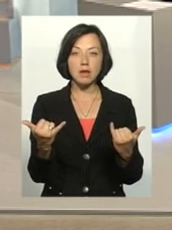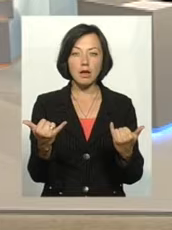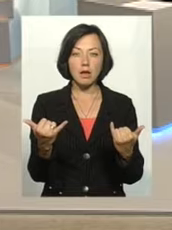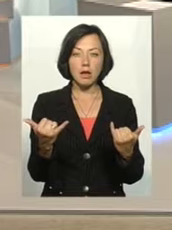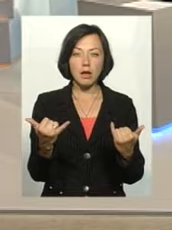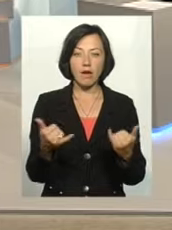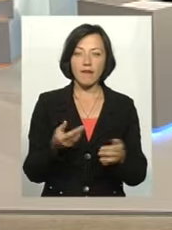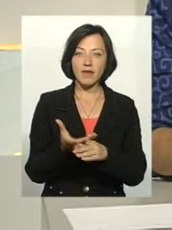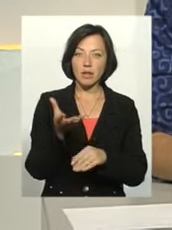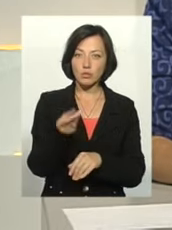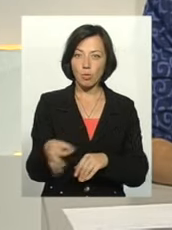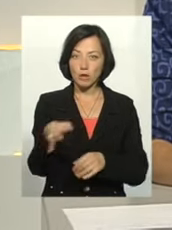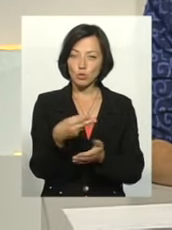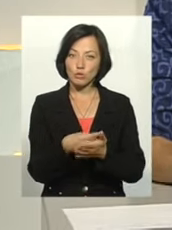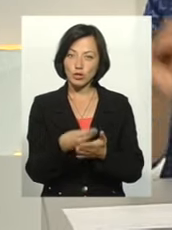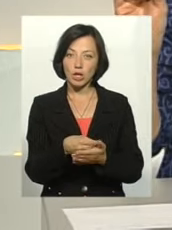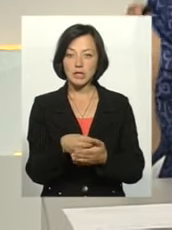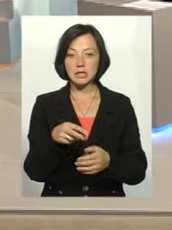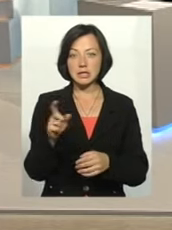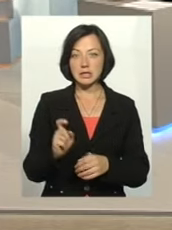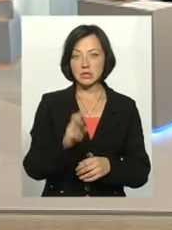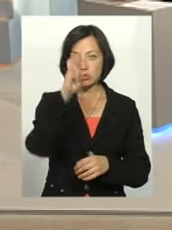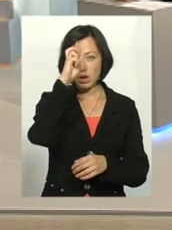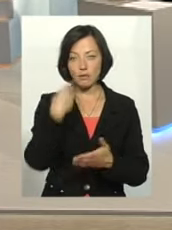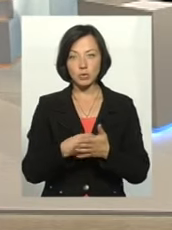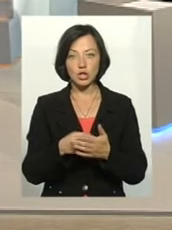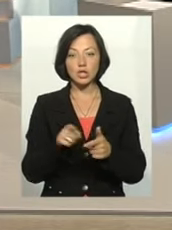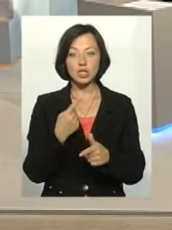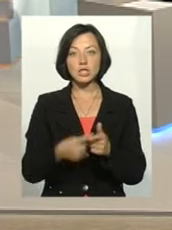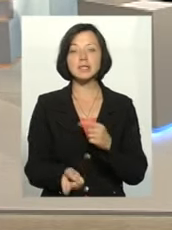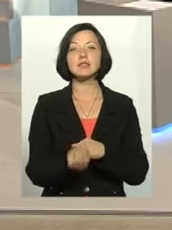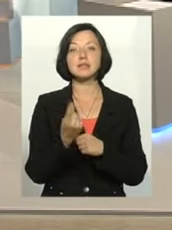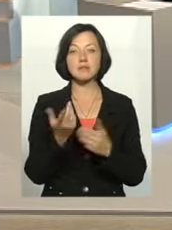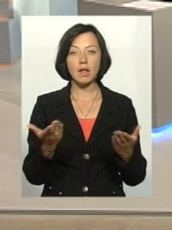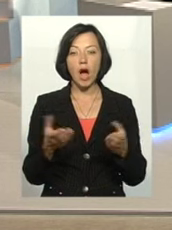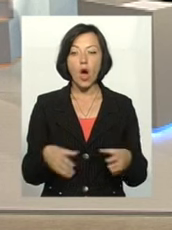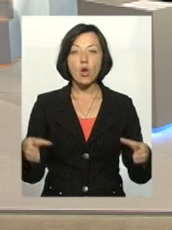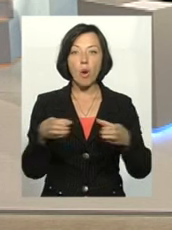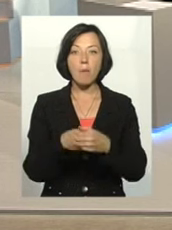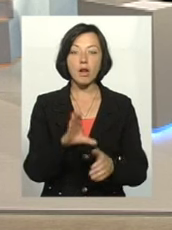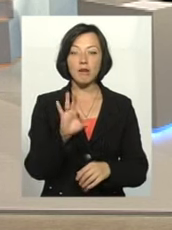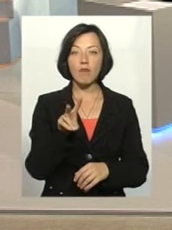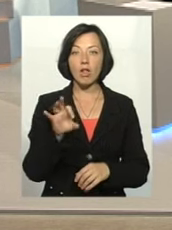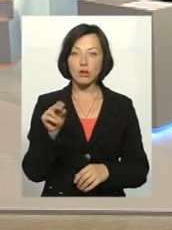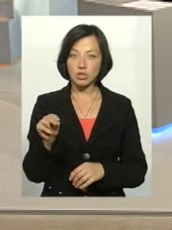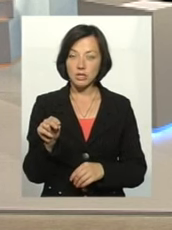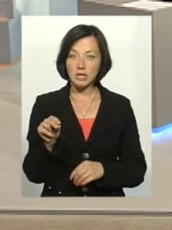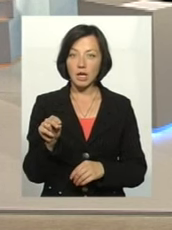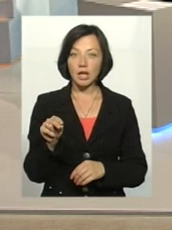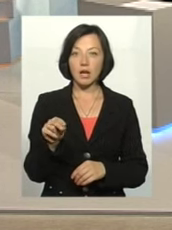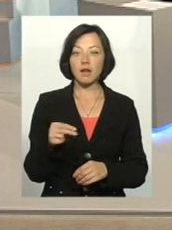так. З обласного бюджету, з державного бюджету, чи звідки? З яких, громада з яких... Волочиська їх саме фінансує. Саме громада Волочиська